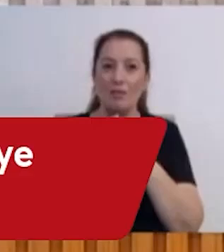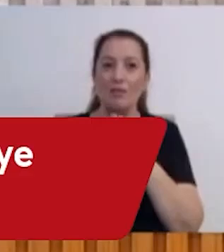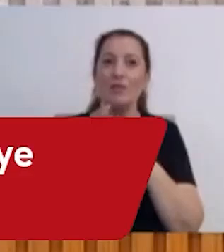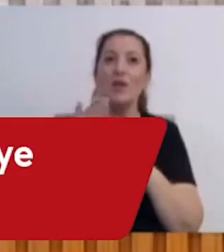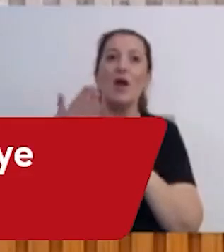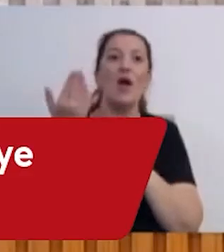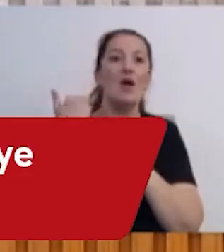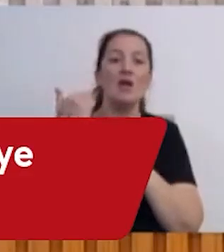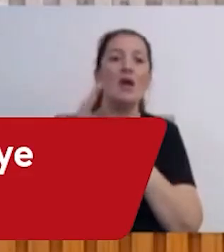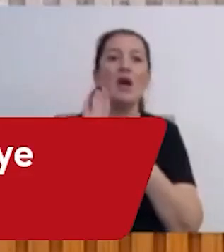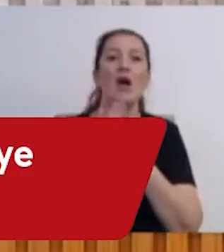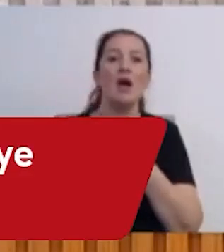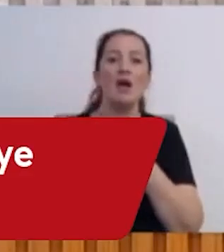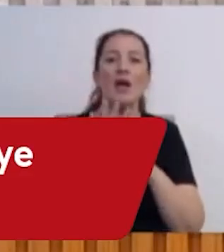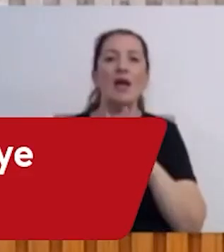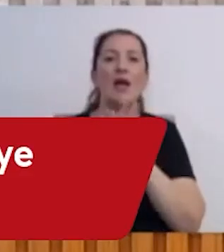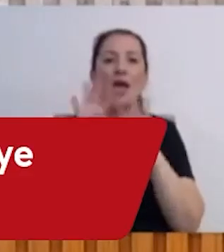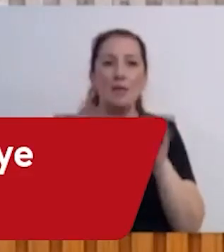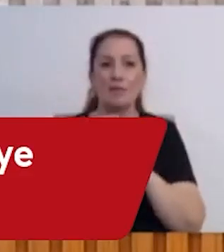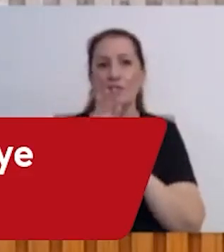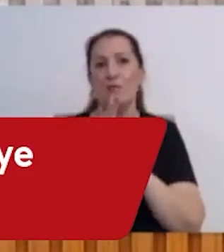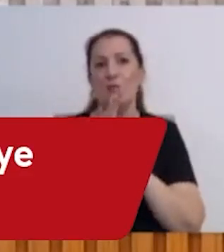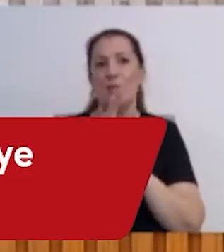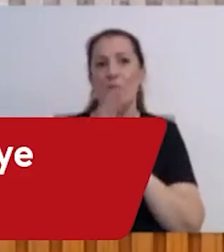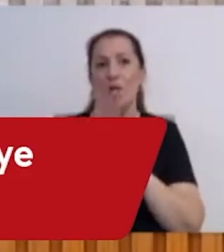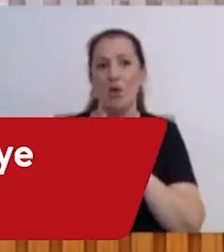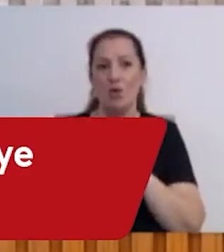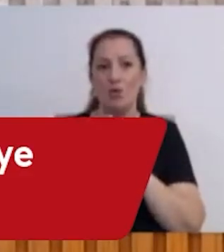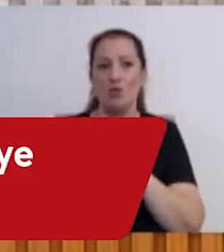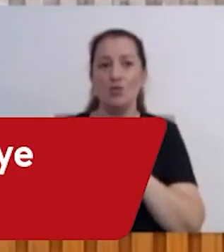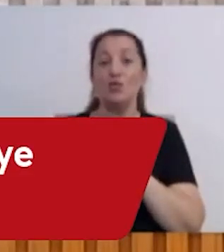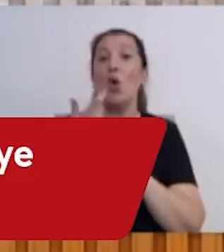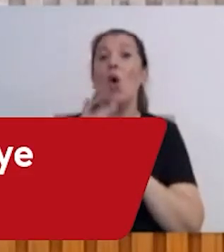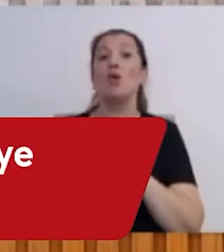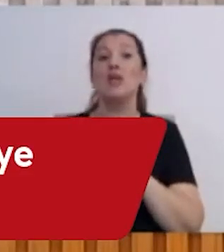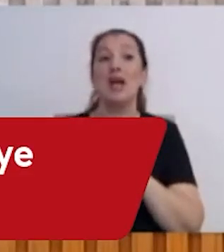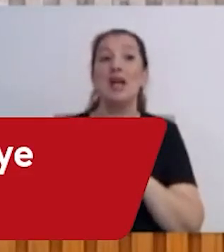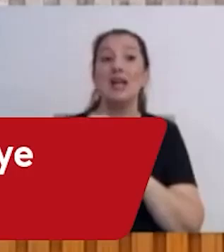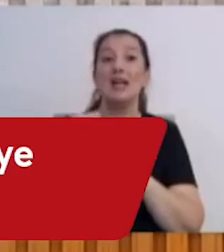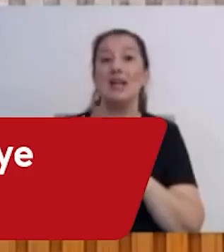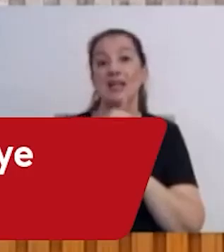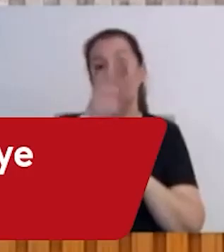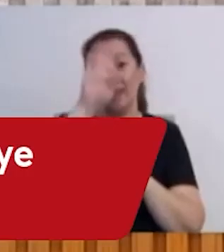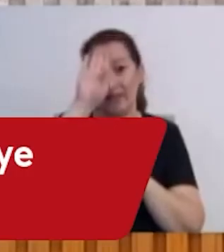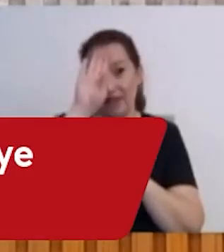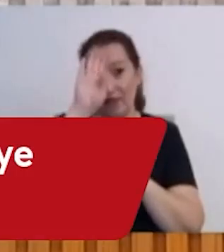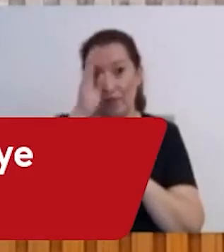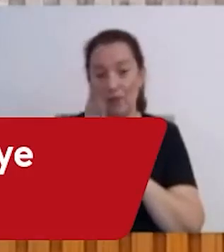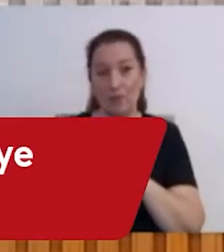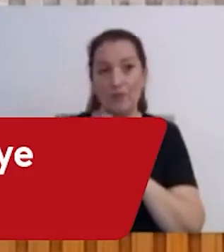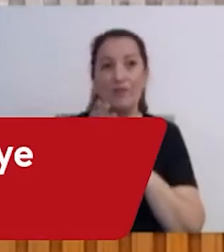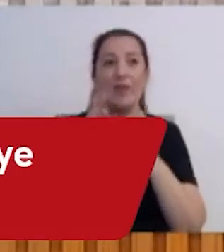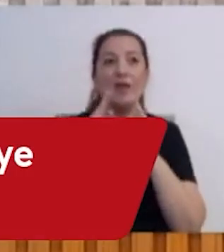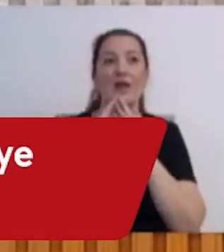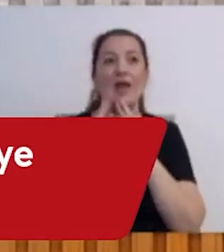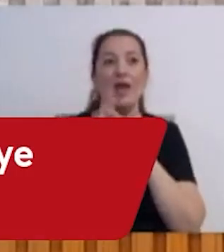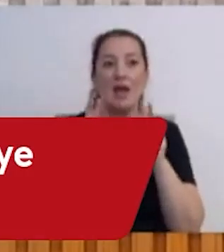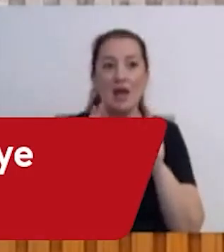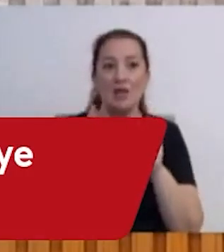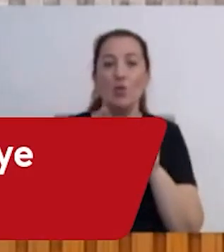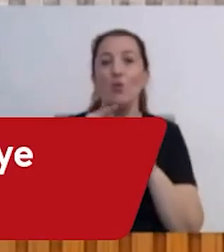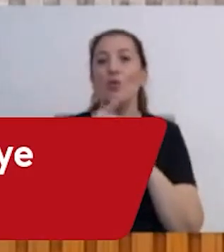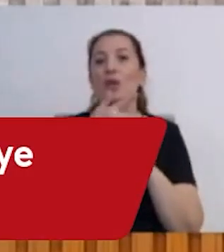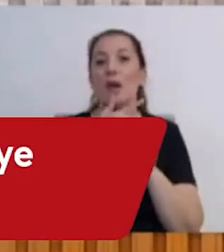geçmişte arkadaşlar hepimiz biliyoruz, özellikle Aziz İstanbul'umuzda enerji,